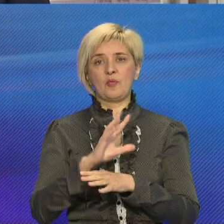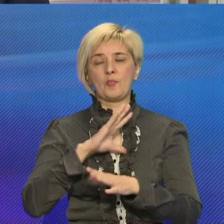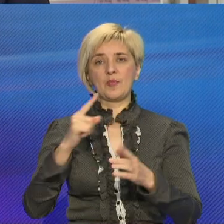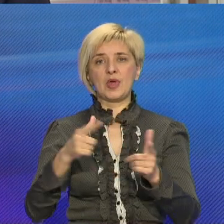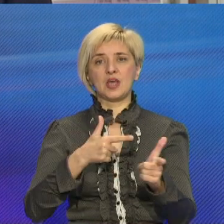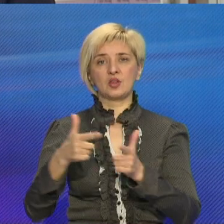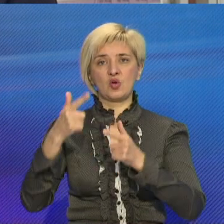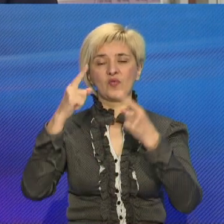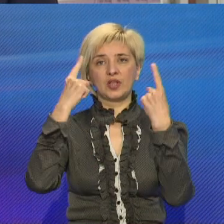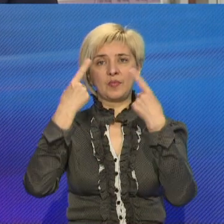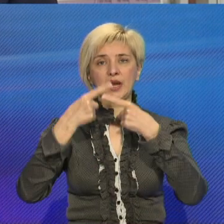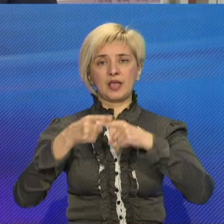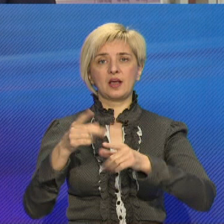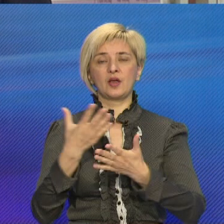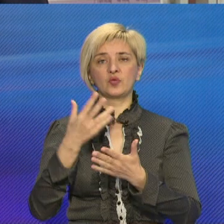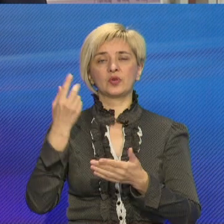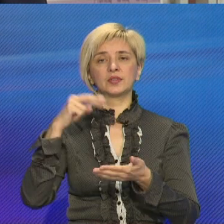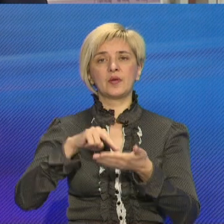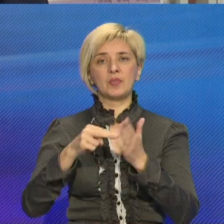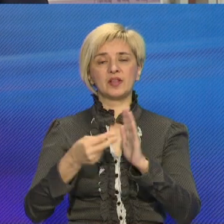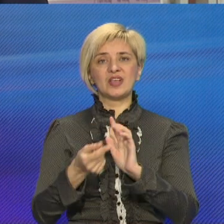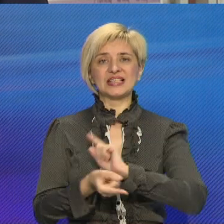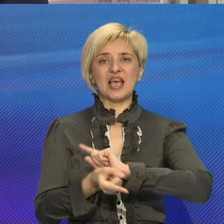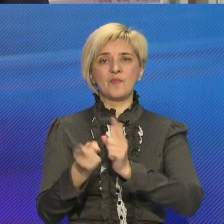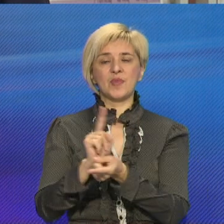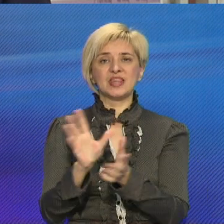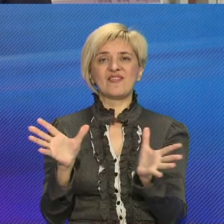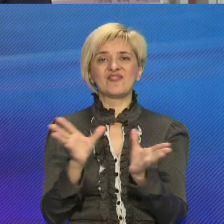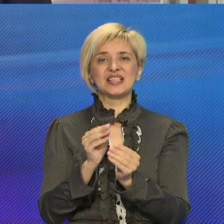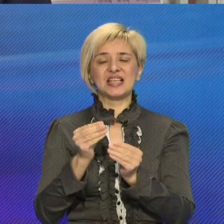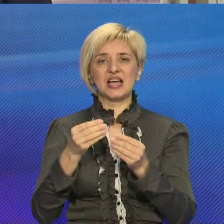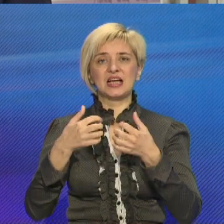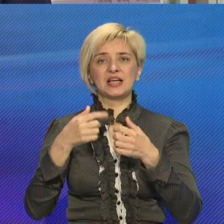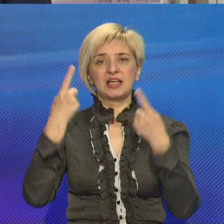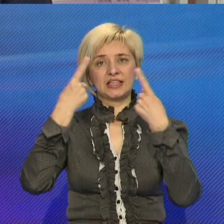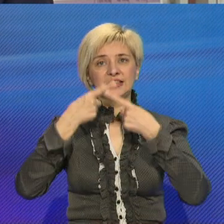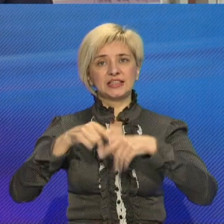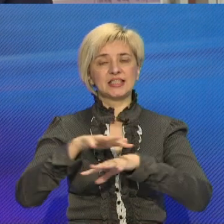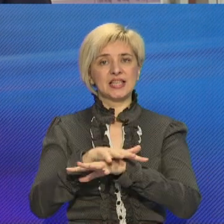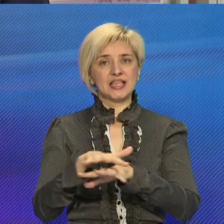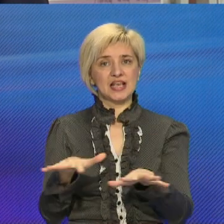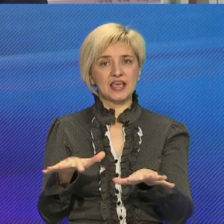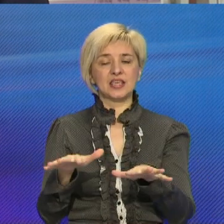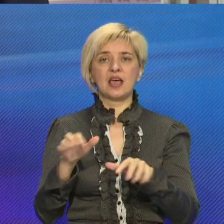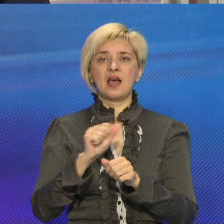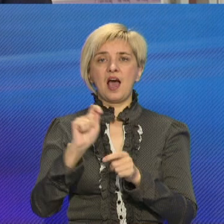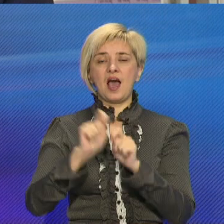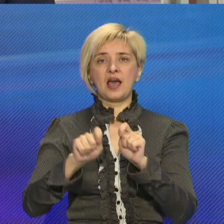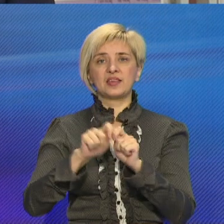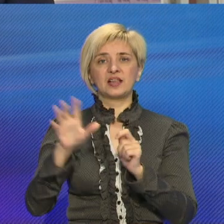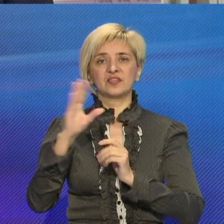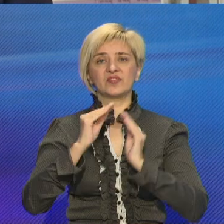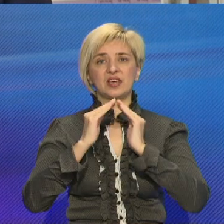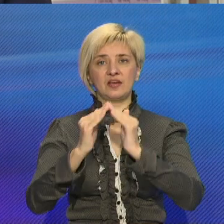подразумевает, во-первых, замена всех сетей, анализ всех несущих конструкций и модернизация как